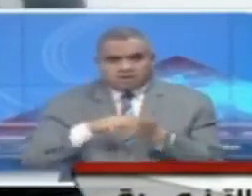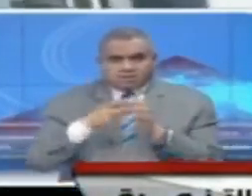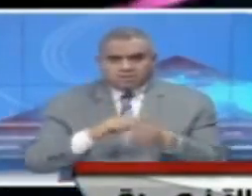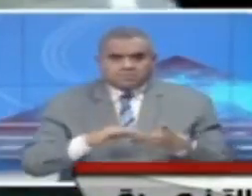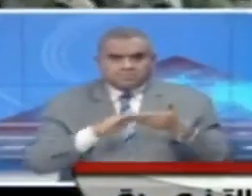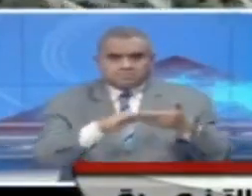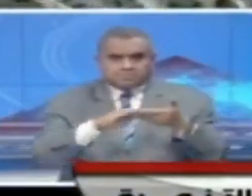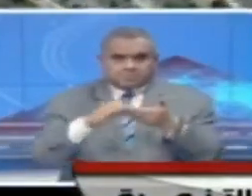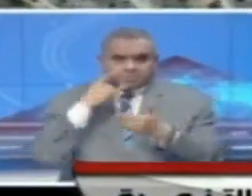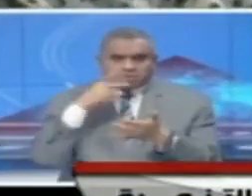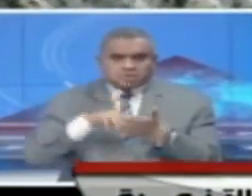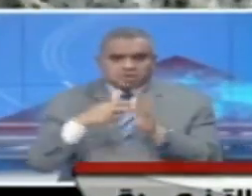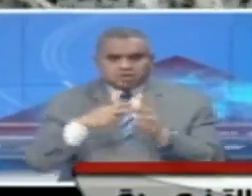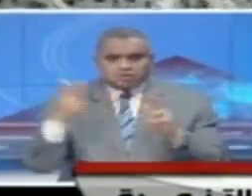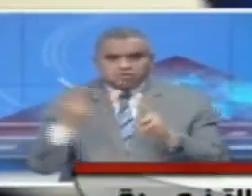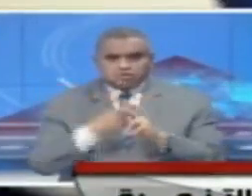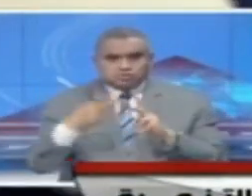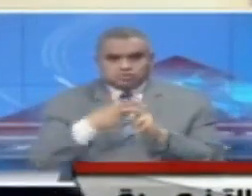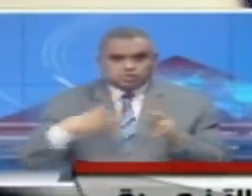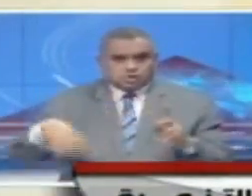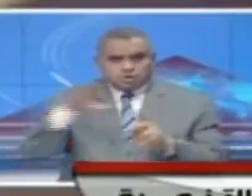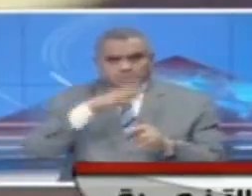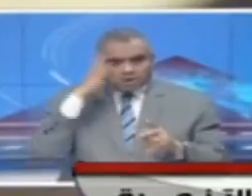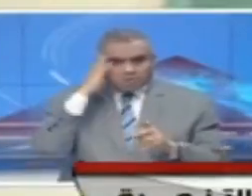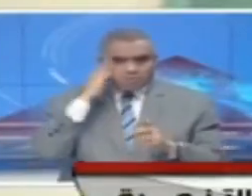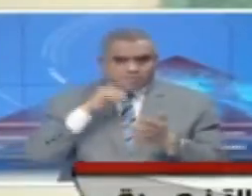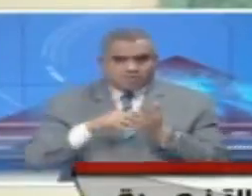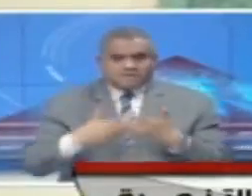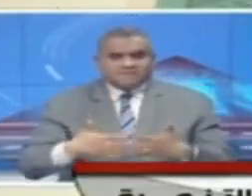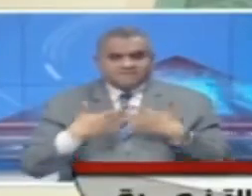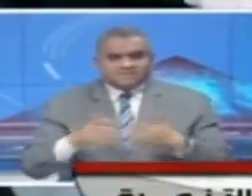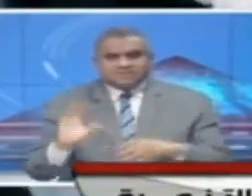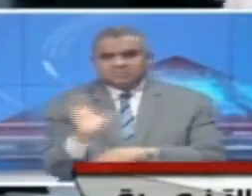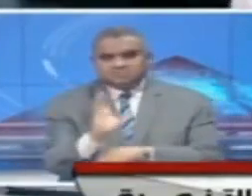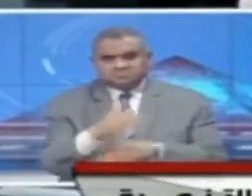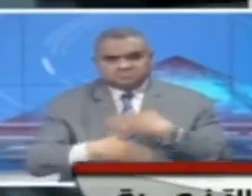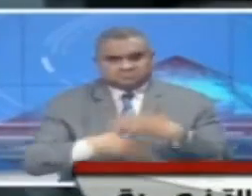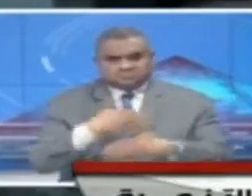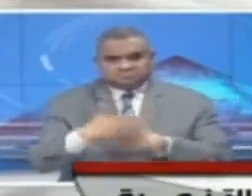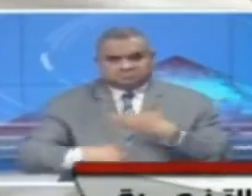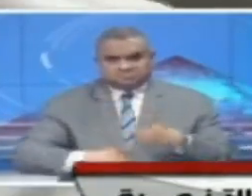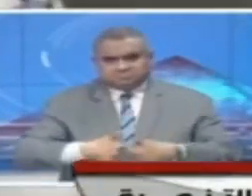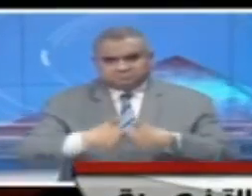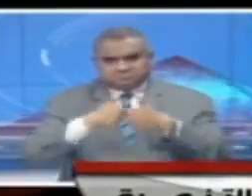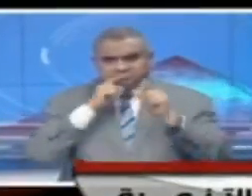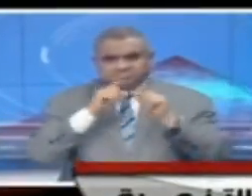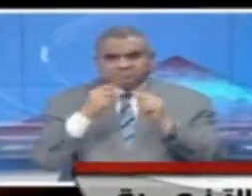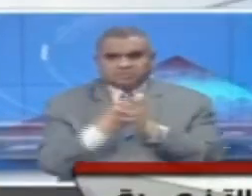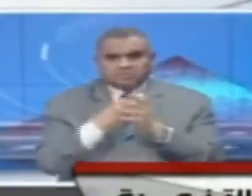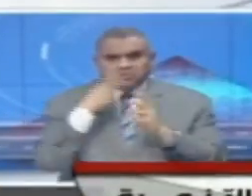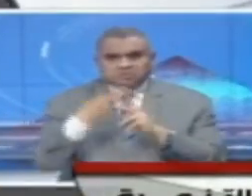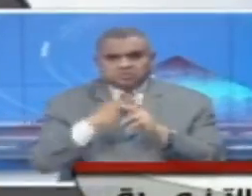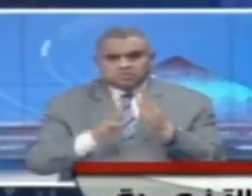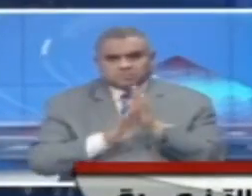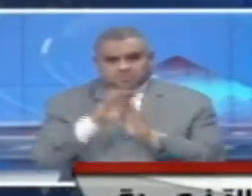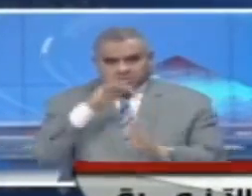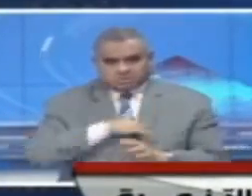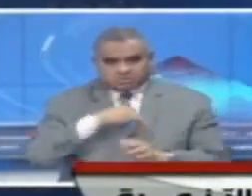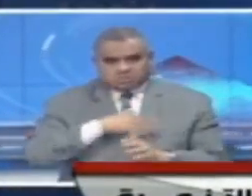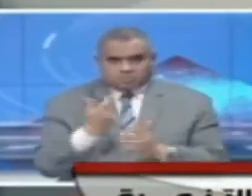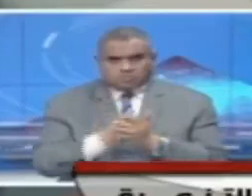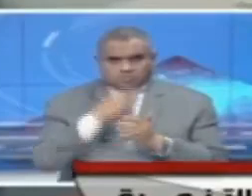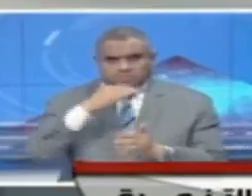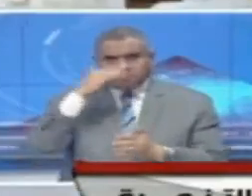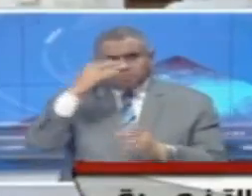خدمات أمنية جماهيرية تقدم للمواطنين بصورة حضارية تلبي طموحاتهم وتطلعاتهم نحو